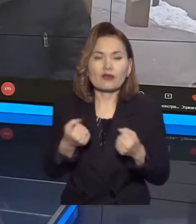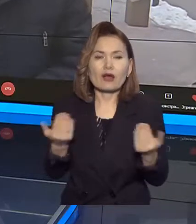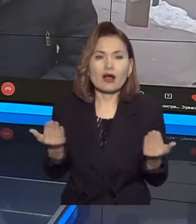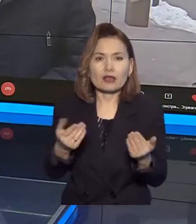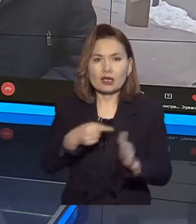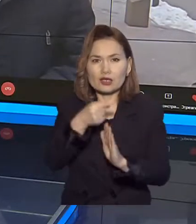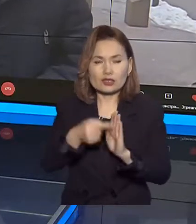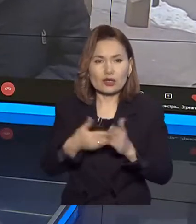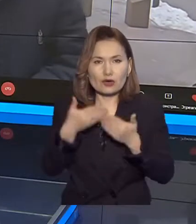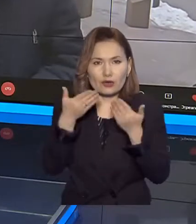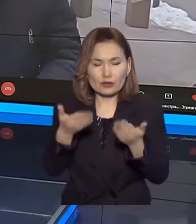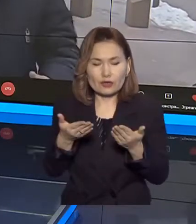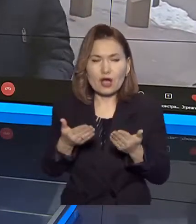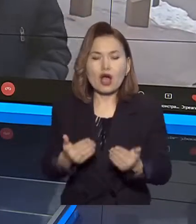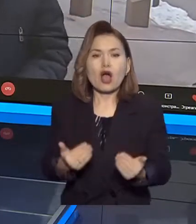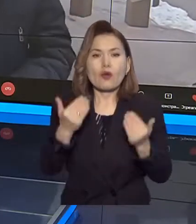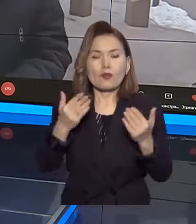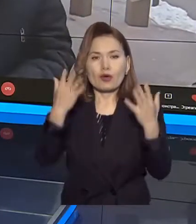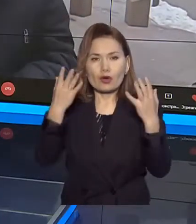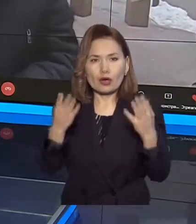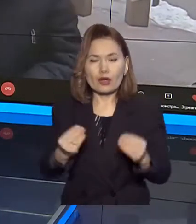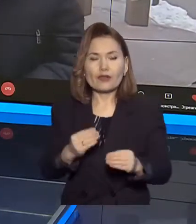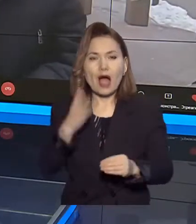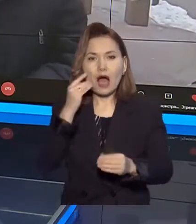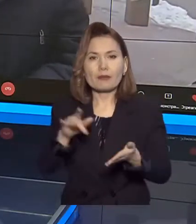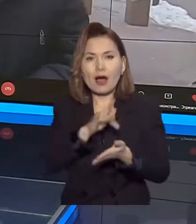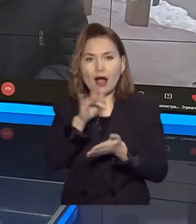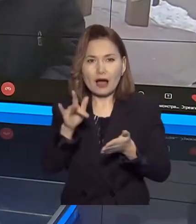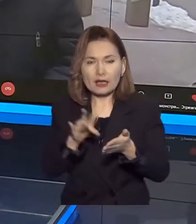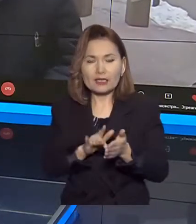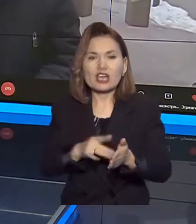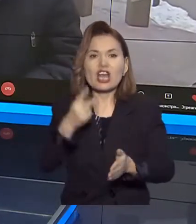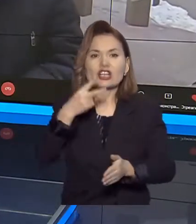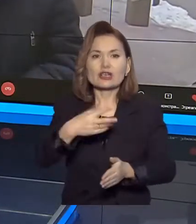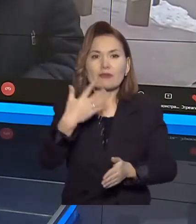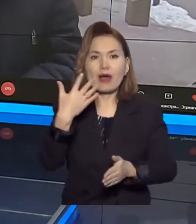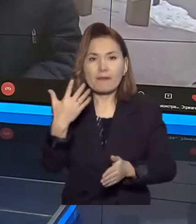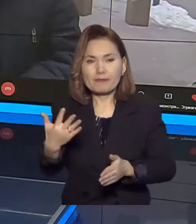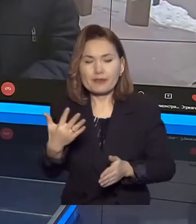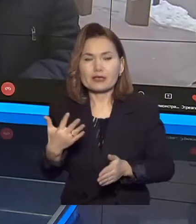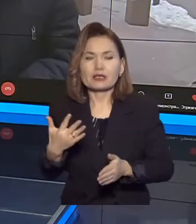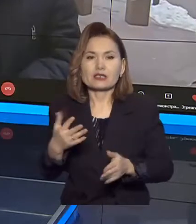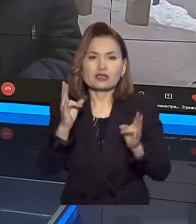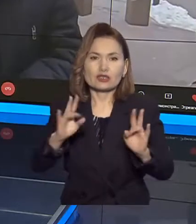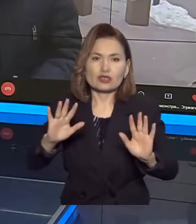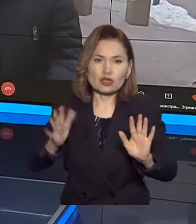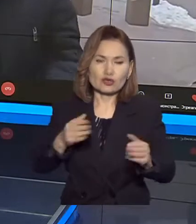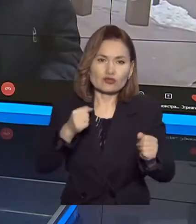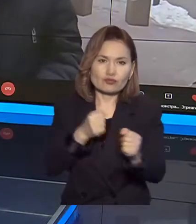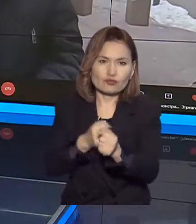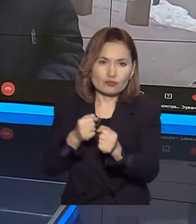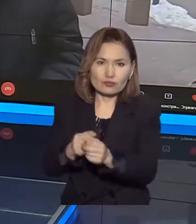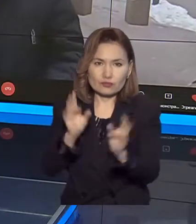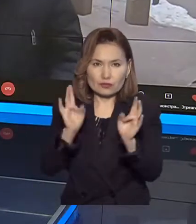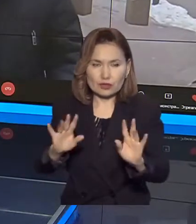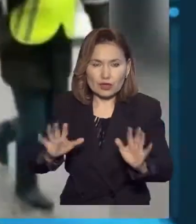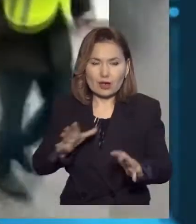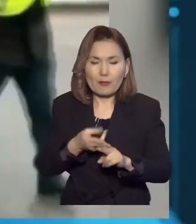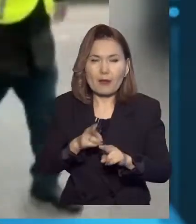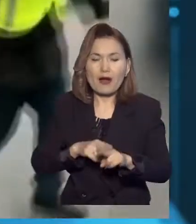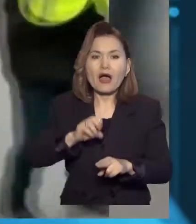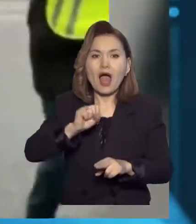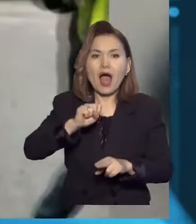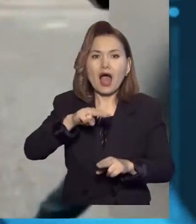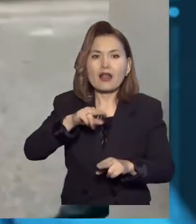Қайырлы күн, Алла. Бүгін таңғы 6-дан Алматыда 25 жол көлік оқиғасы тіркелді. Полиция департаментінің мәліметінше Әл-Фараби